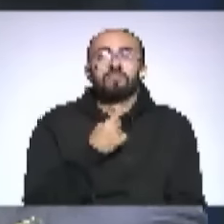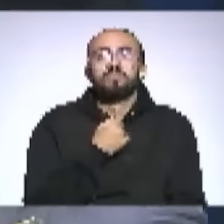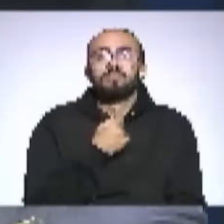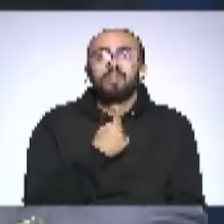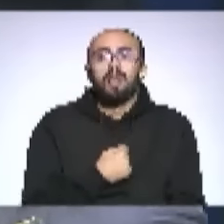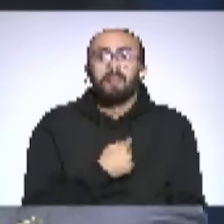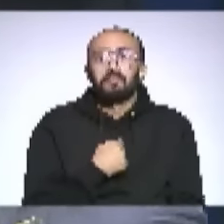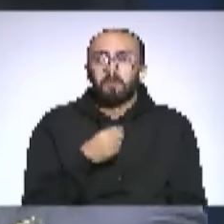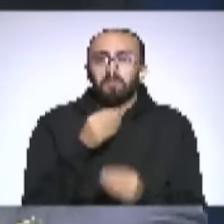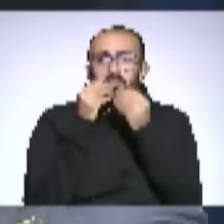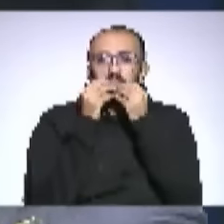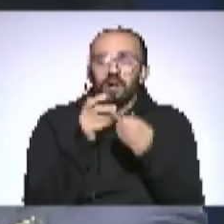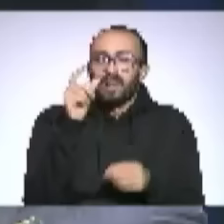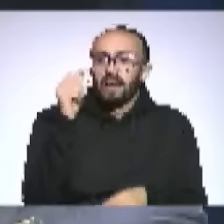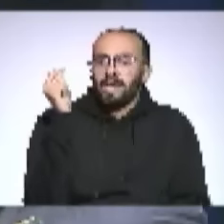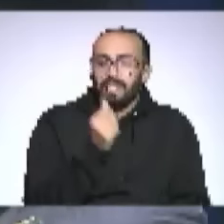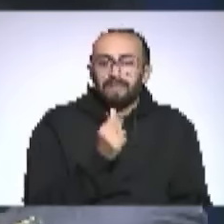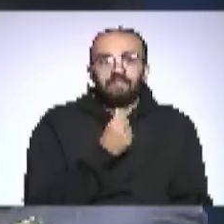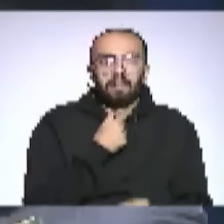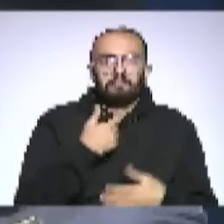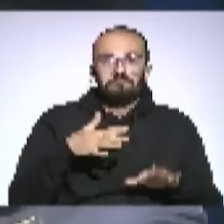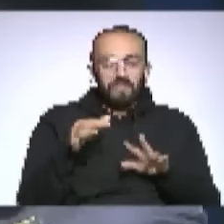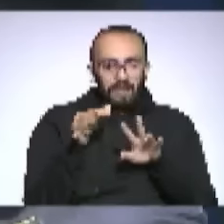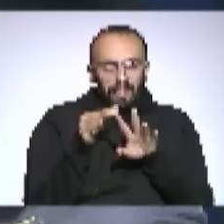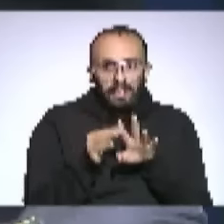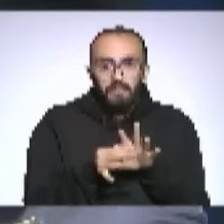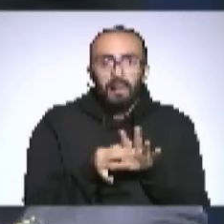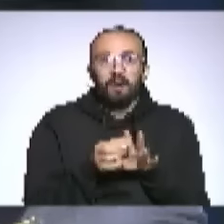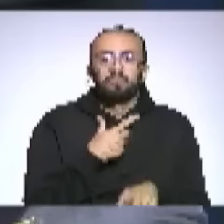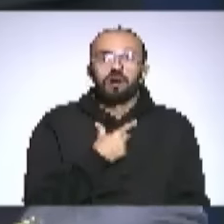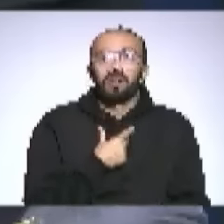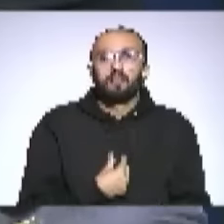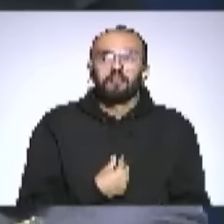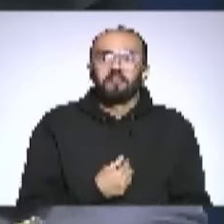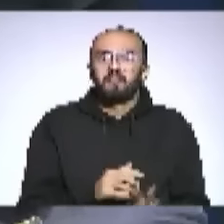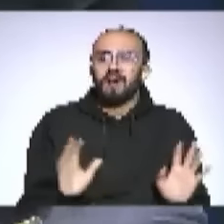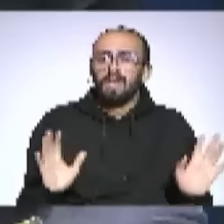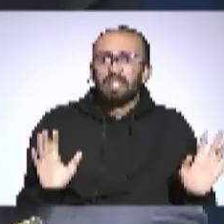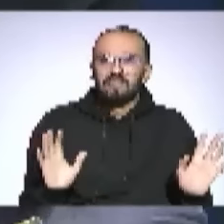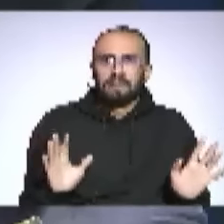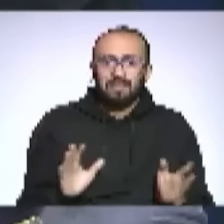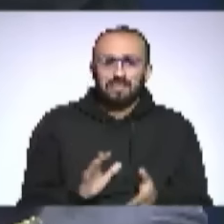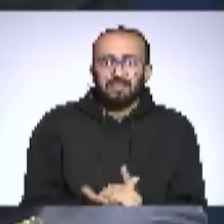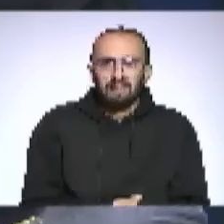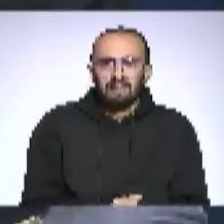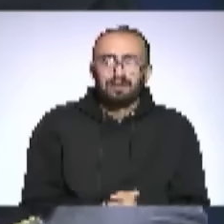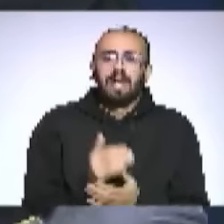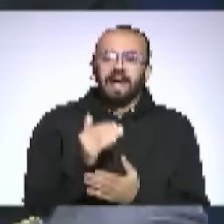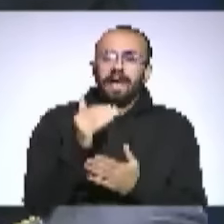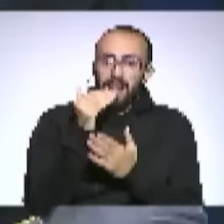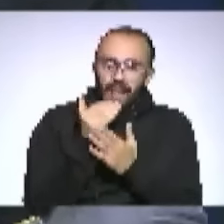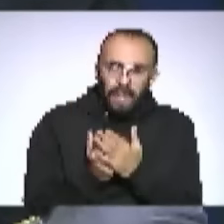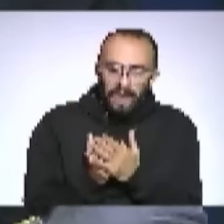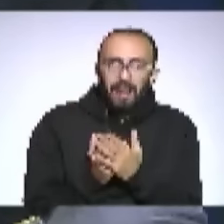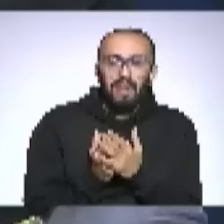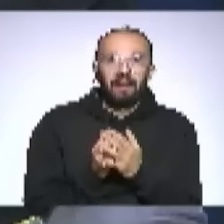ده سواء غني او فقير ا ظروف الحياه اتغيرت نتمنى نقلل قيمه الشبكه